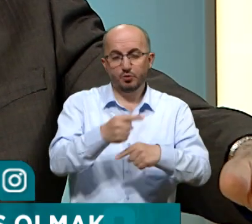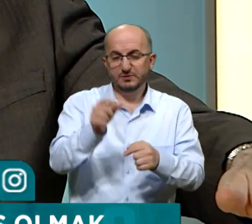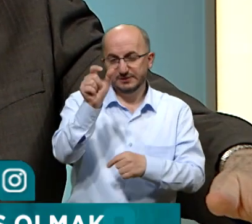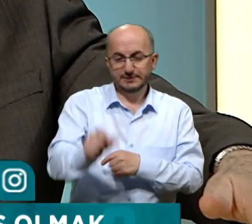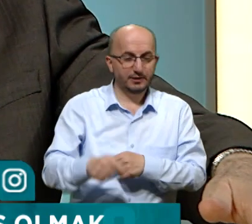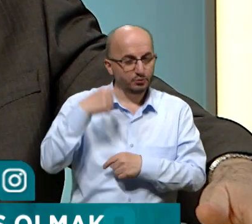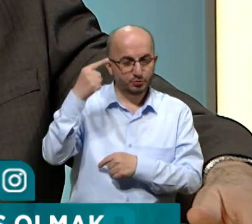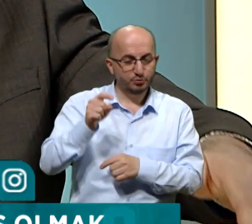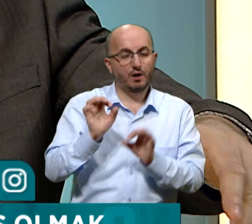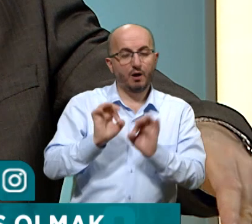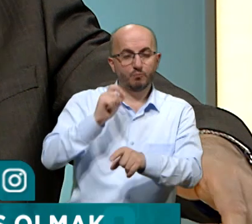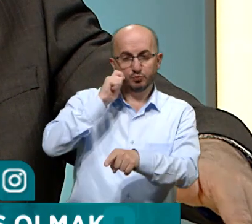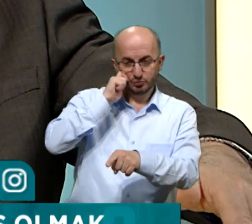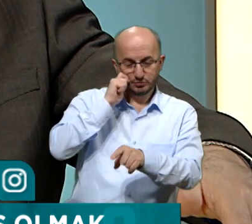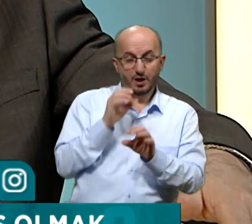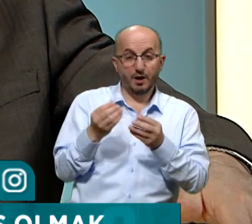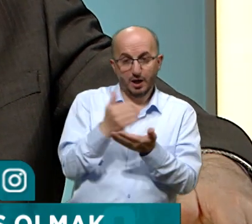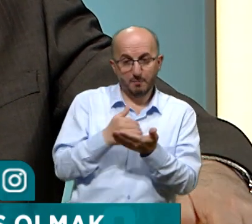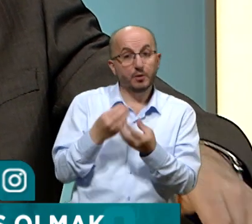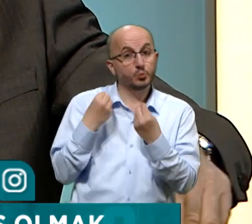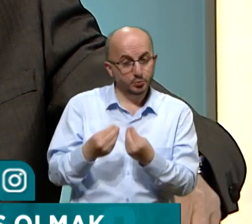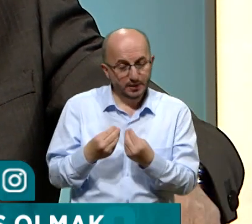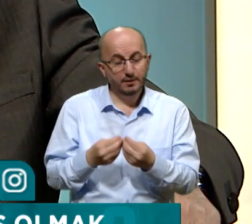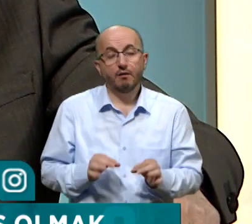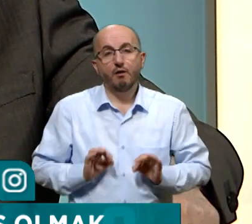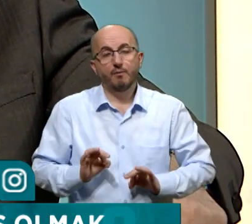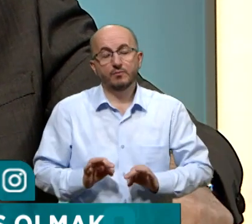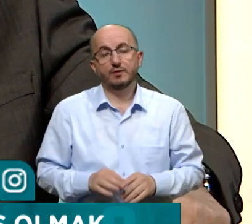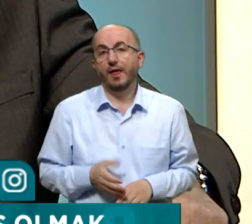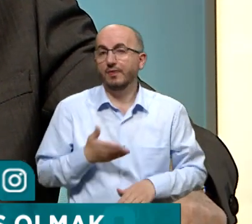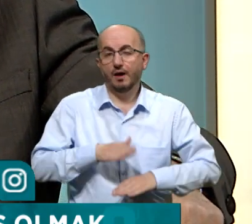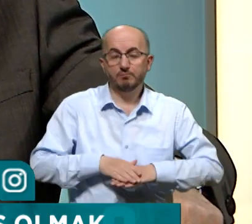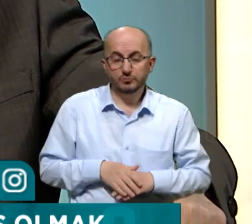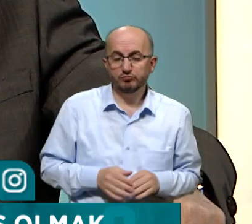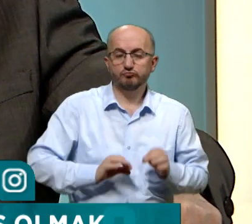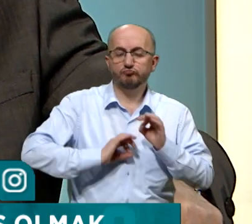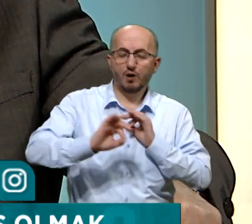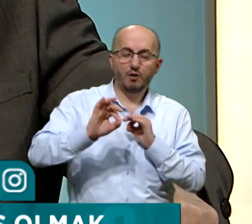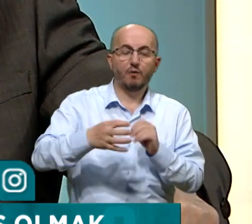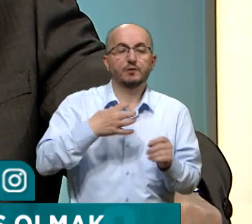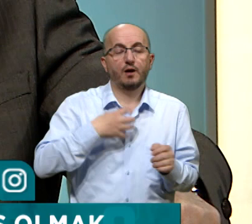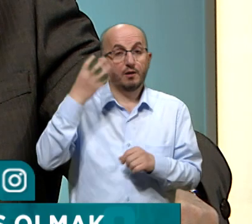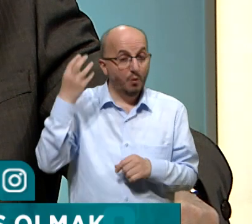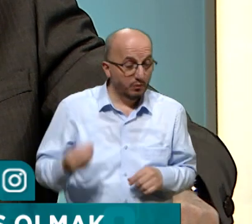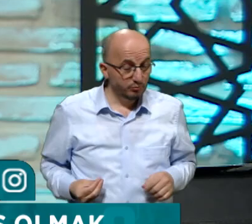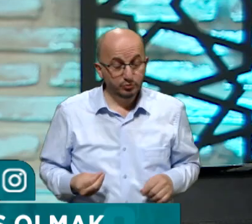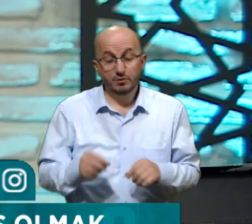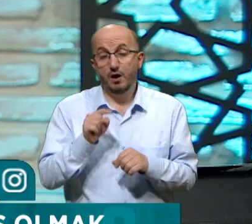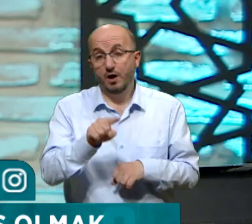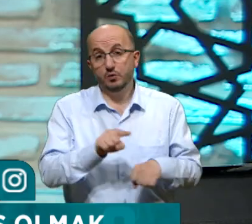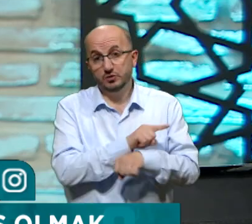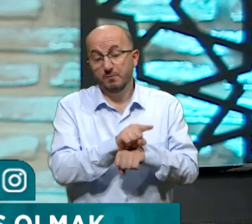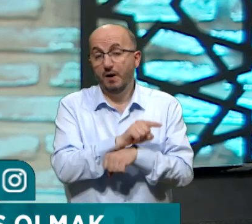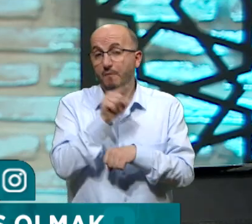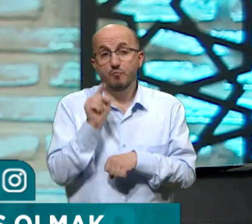ve emindir hem ameli salih vardır Hem de ne yapmış Takva sahibi olmuş E o zaman